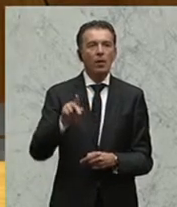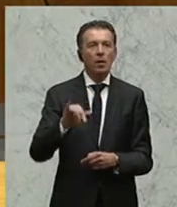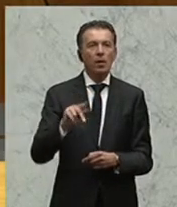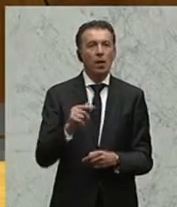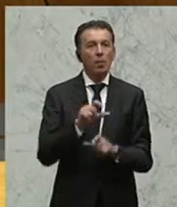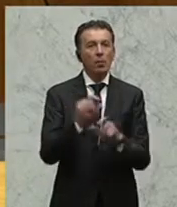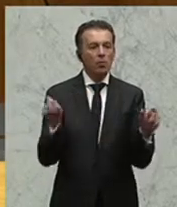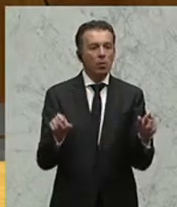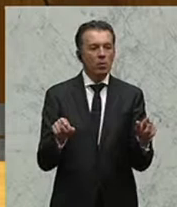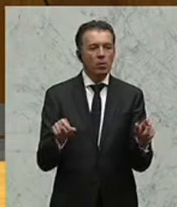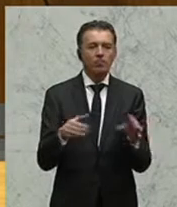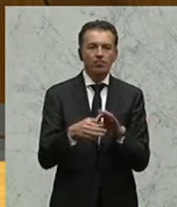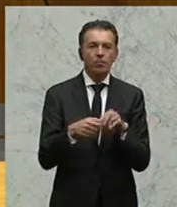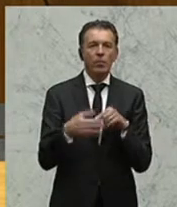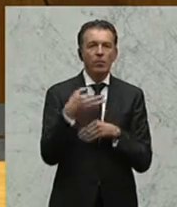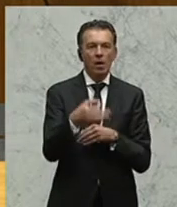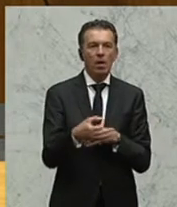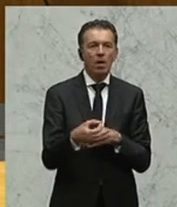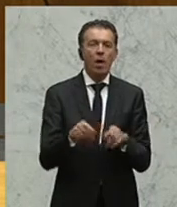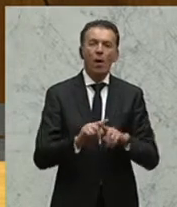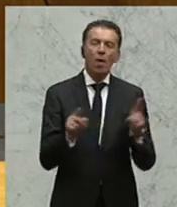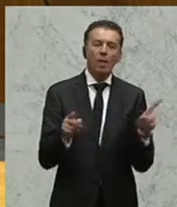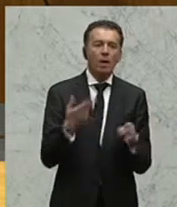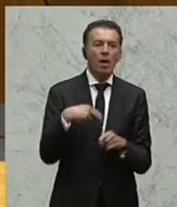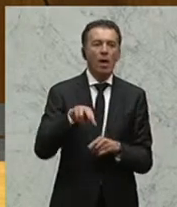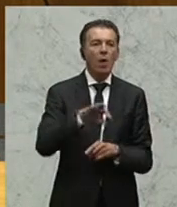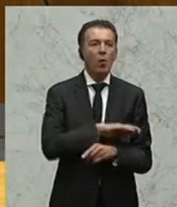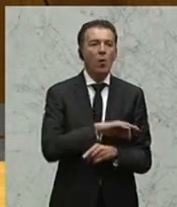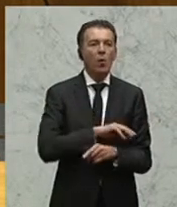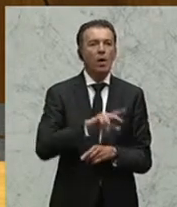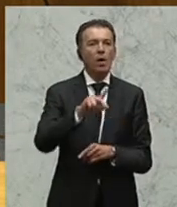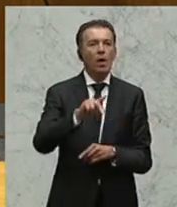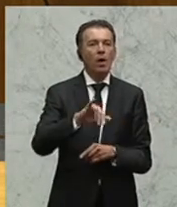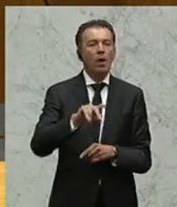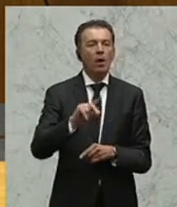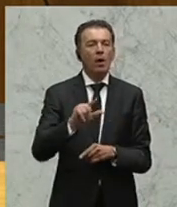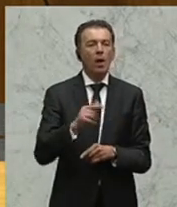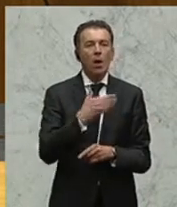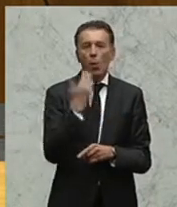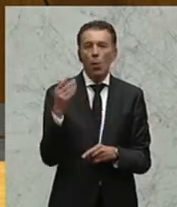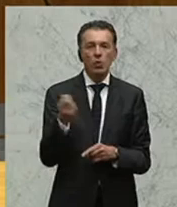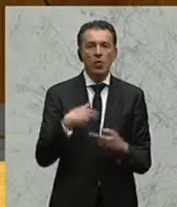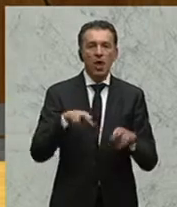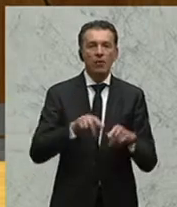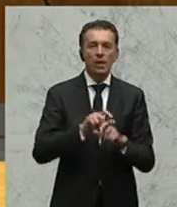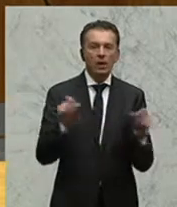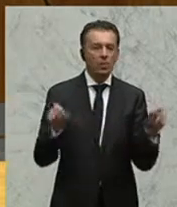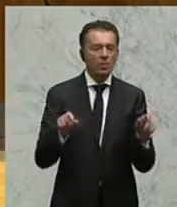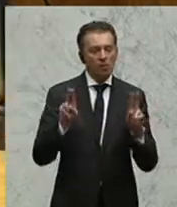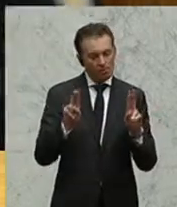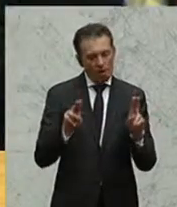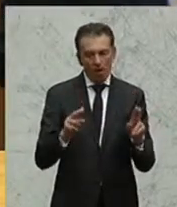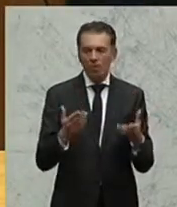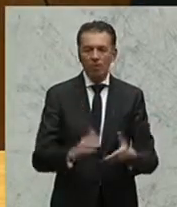Im Rahmen dieser Anfrage und auch sonst überall, der Herr Kollege Kickl ist nirgendwo strafrechtlich beschuldigt und das ist die